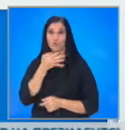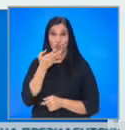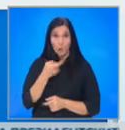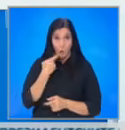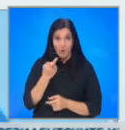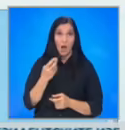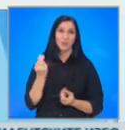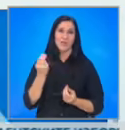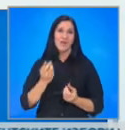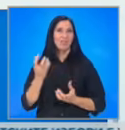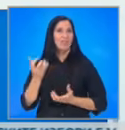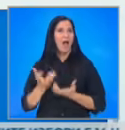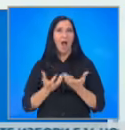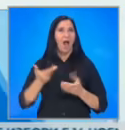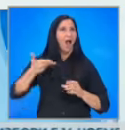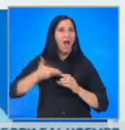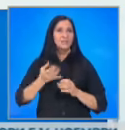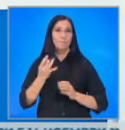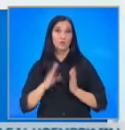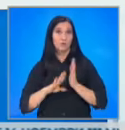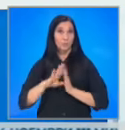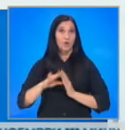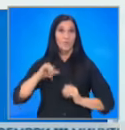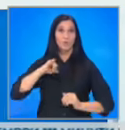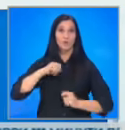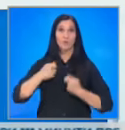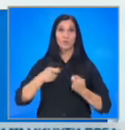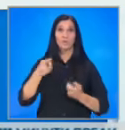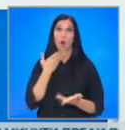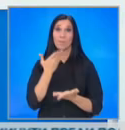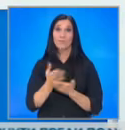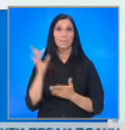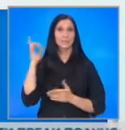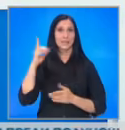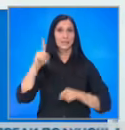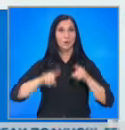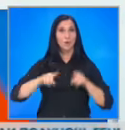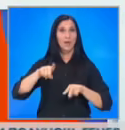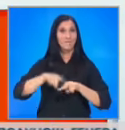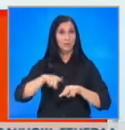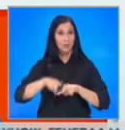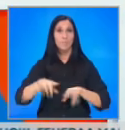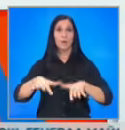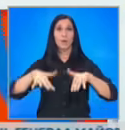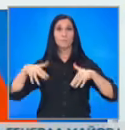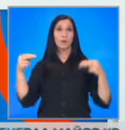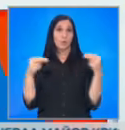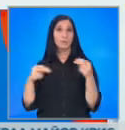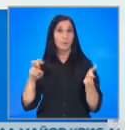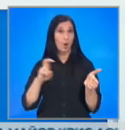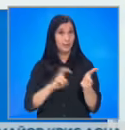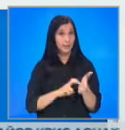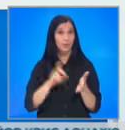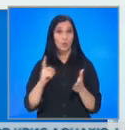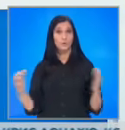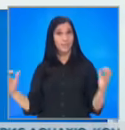да се покачва на международните пазари. Това обяви председателят на регулатора Иван Иванов в парламентарната комисия по енергетика, която се събра